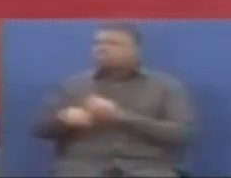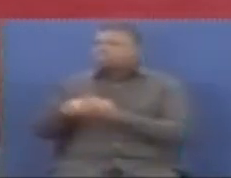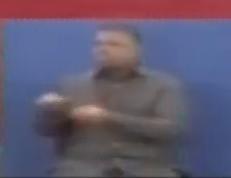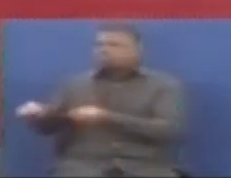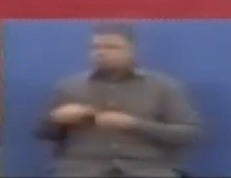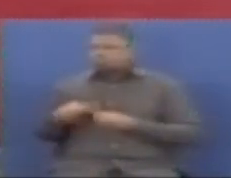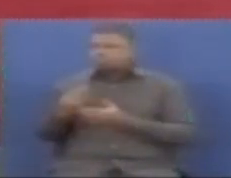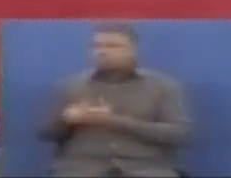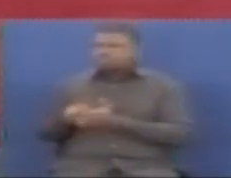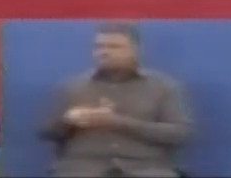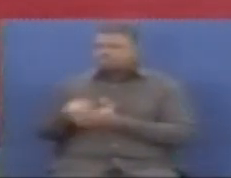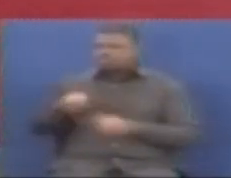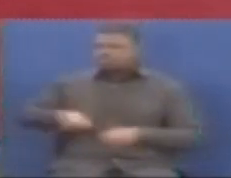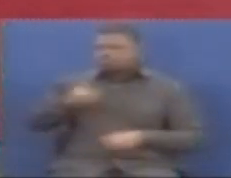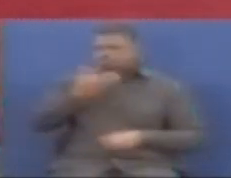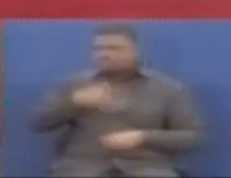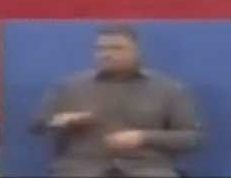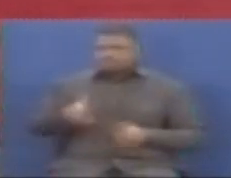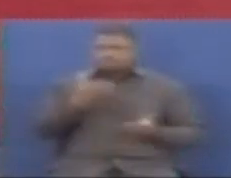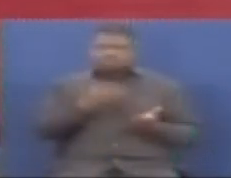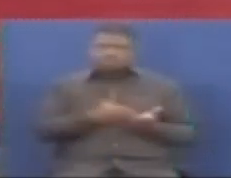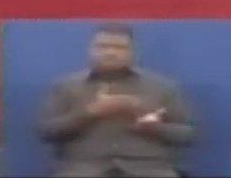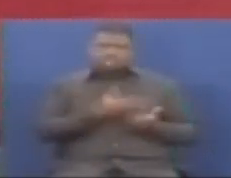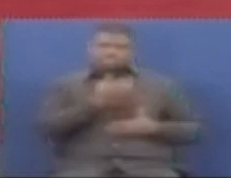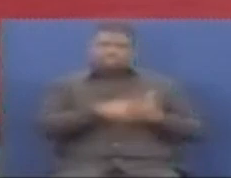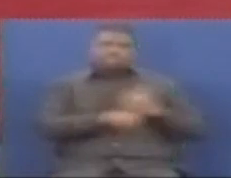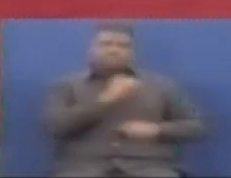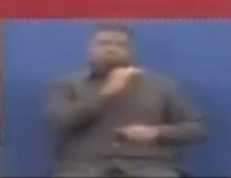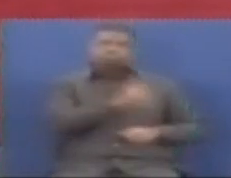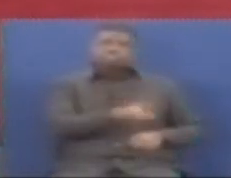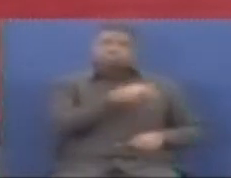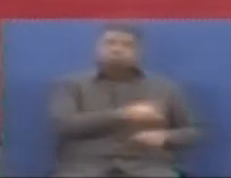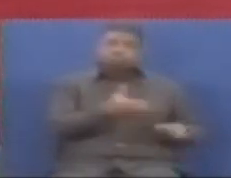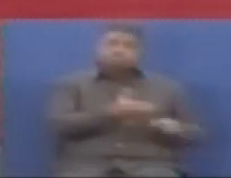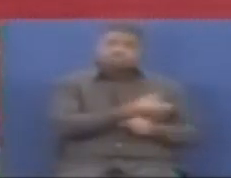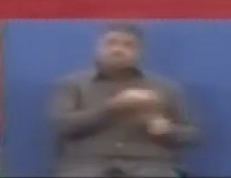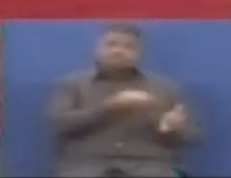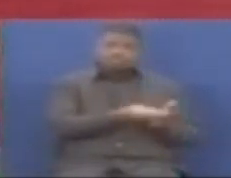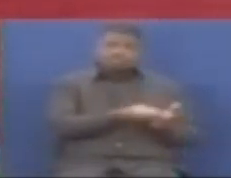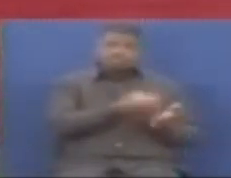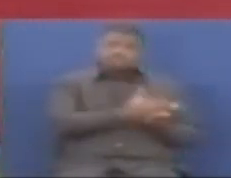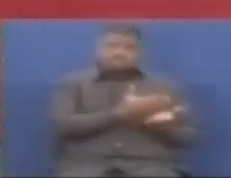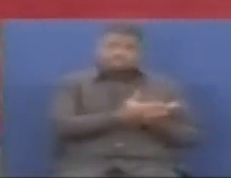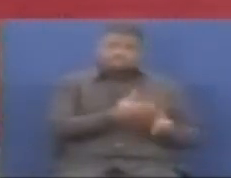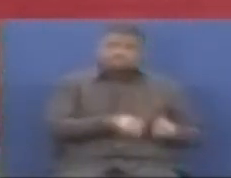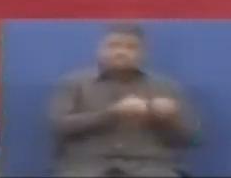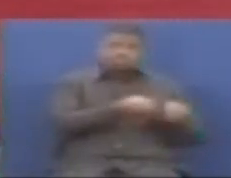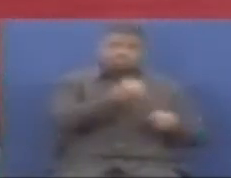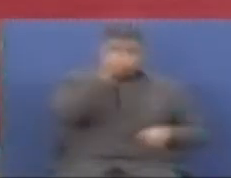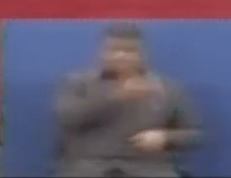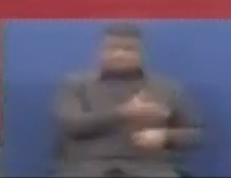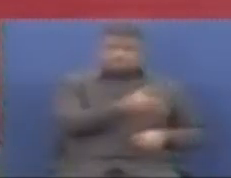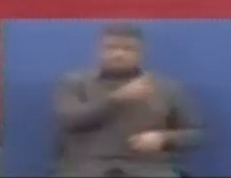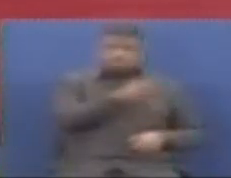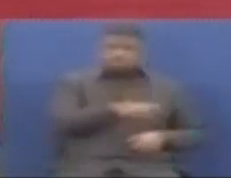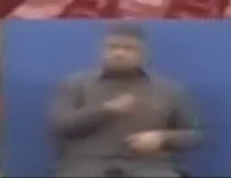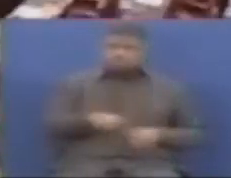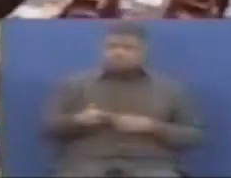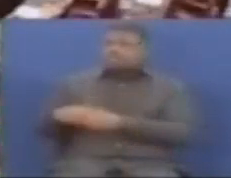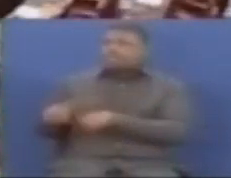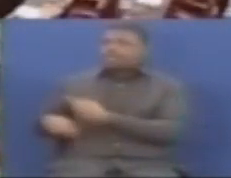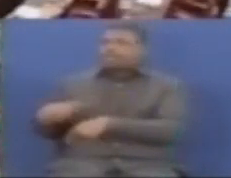maji zaidi ya bilioni 12. Nataka nimhakikishie ndani ya mwezi huu utakapopata ile fedha ya mfuko, tutahakikisha kwamba tunakupa kipaumbele ili mradi wa Chita uweze kuendelea.